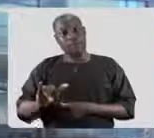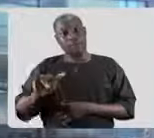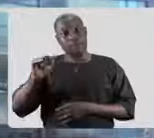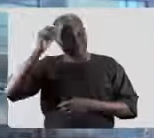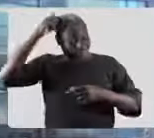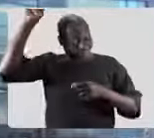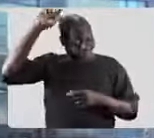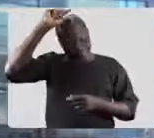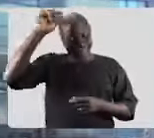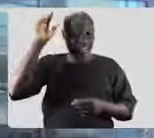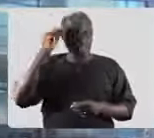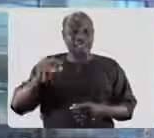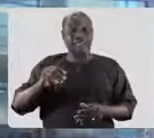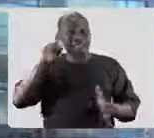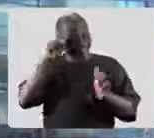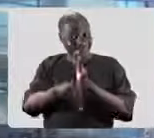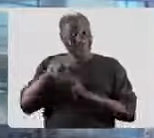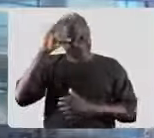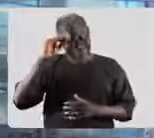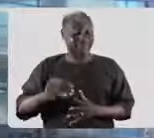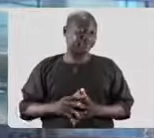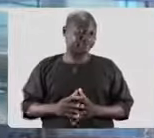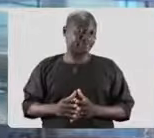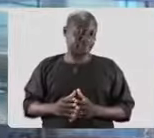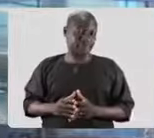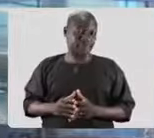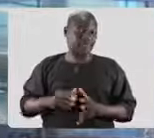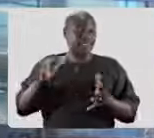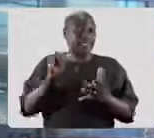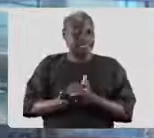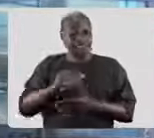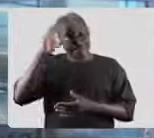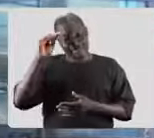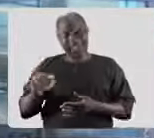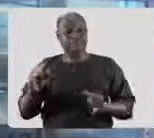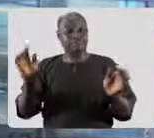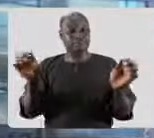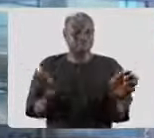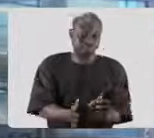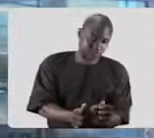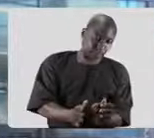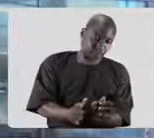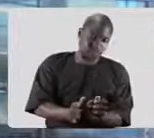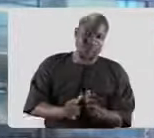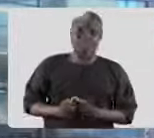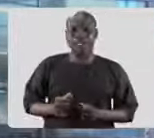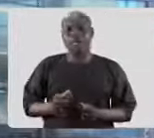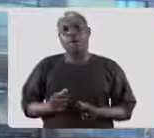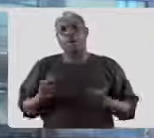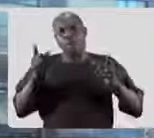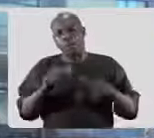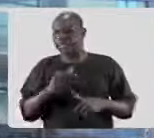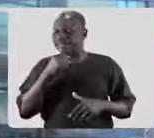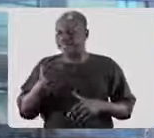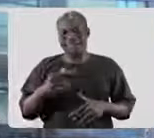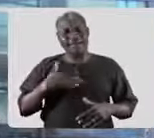Emrante ya noa. Eko bo Lucky Dube ituo no. Afe ye chi wo omu no. Na omu nu